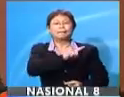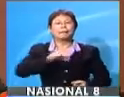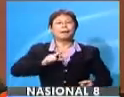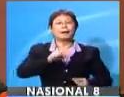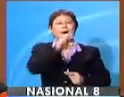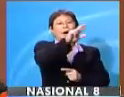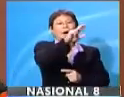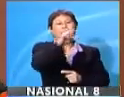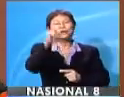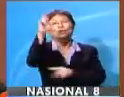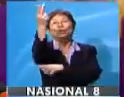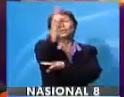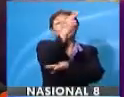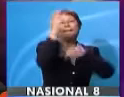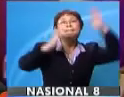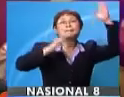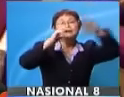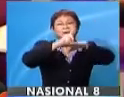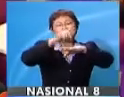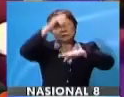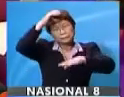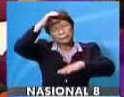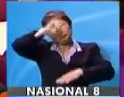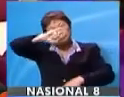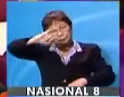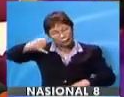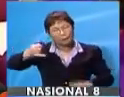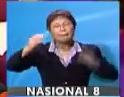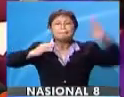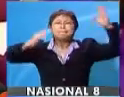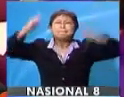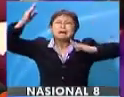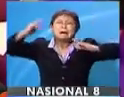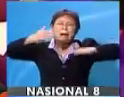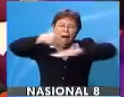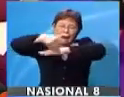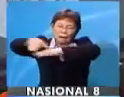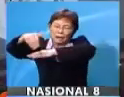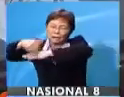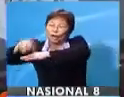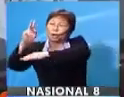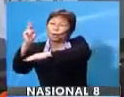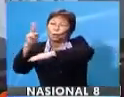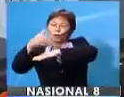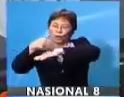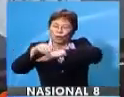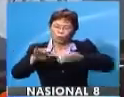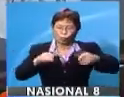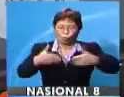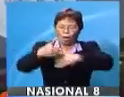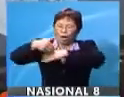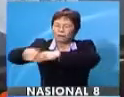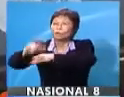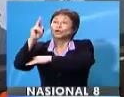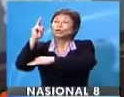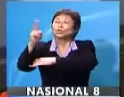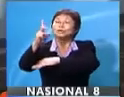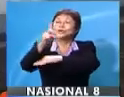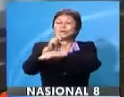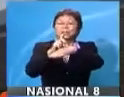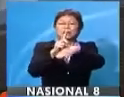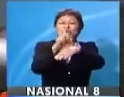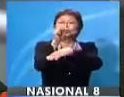Pembangunan Perhutanan Malaysia di Cyberjaya. Malaysia dijangka menghantar misi kedua memadam kebakaran di Sumatera Selatan